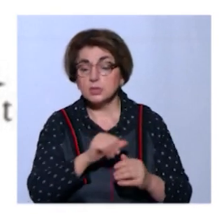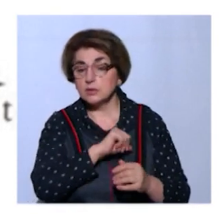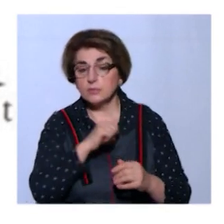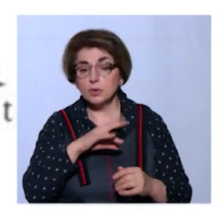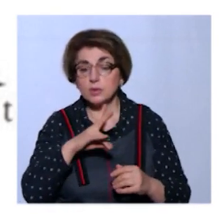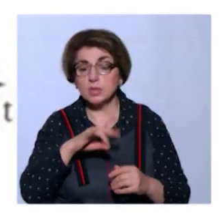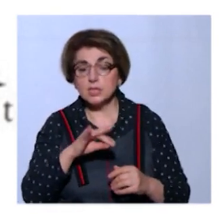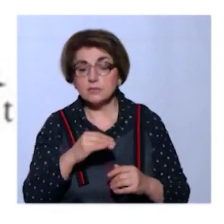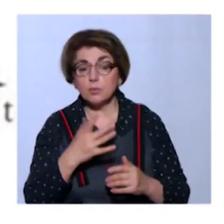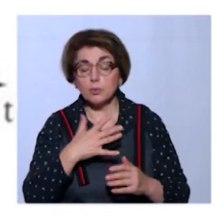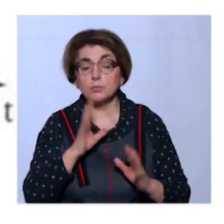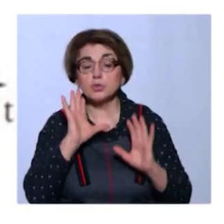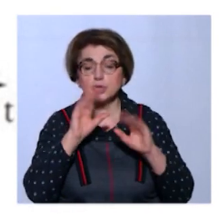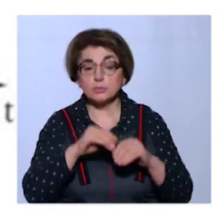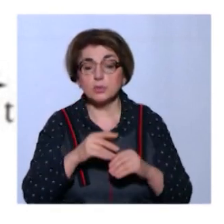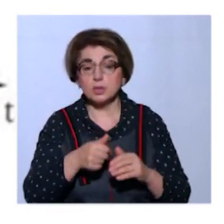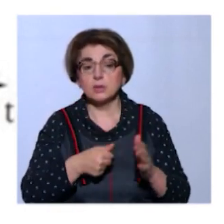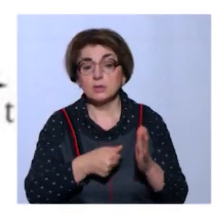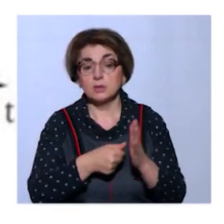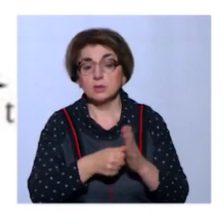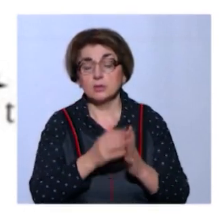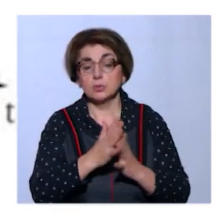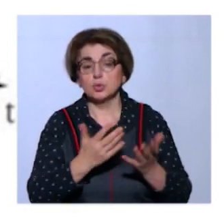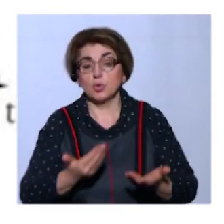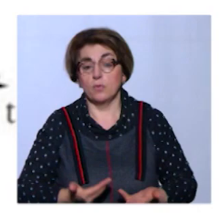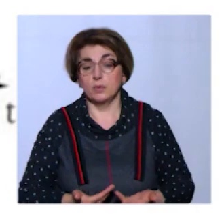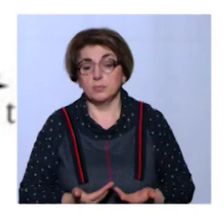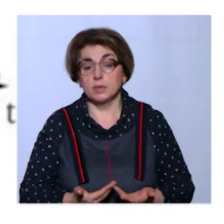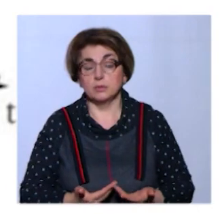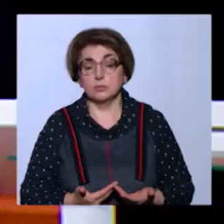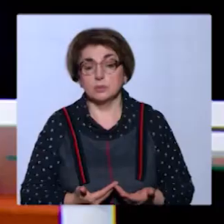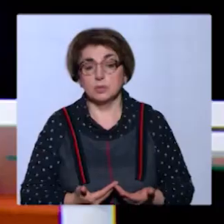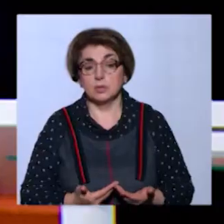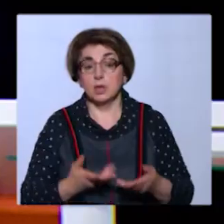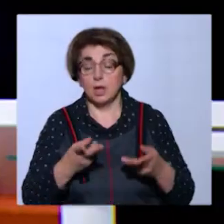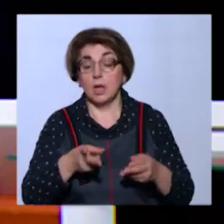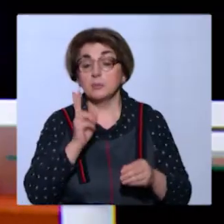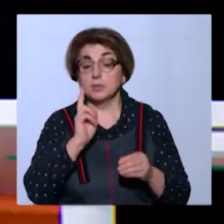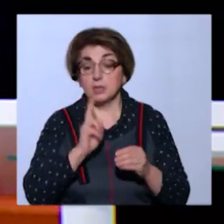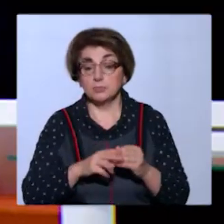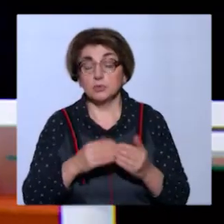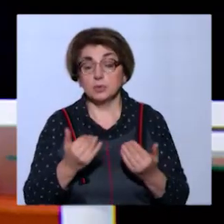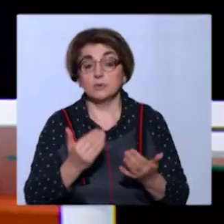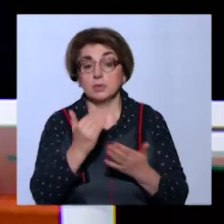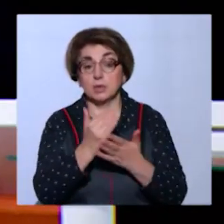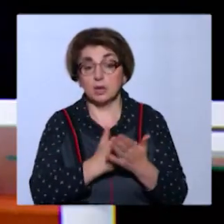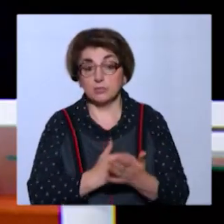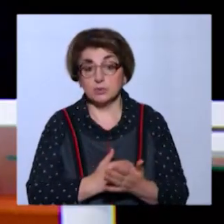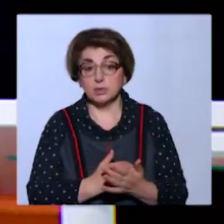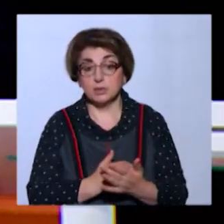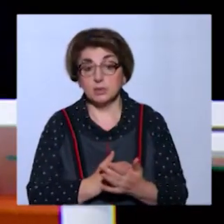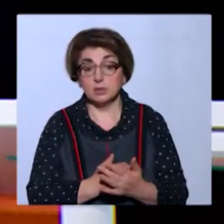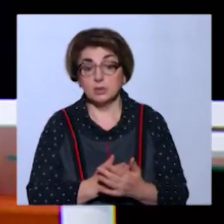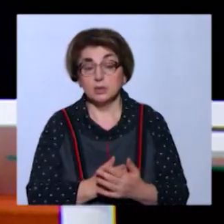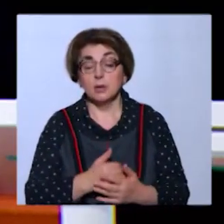რომელიც შემზღუდველი აღმოჩნდება მცენარის ცხოველქმედებისათვის. ამით დასრულდა დღევანდელი ჩვენი